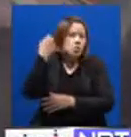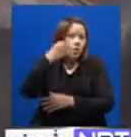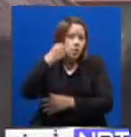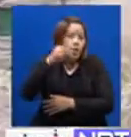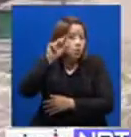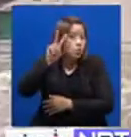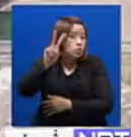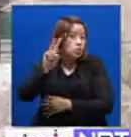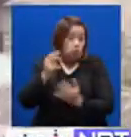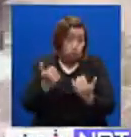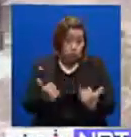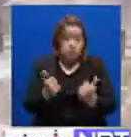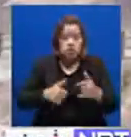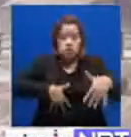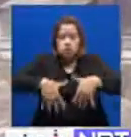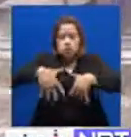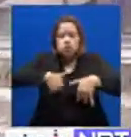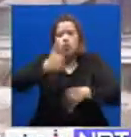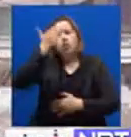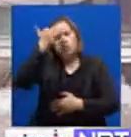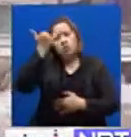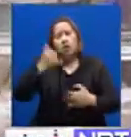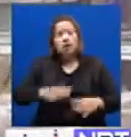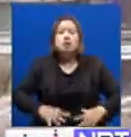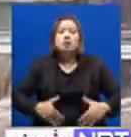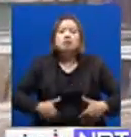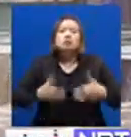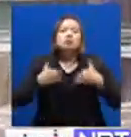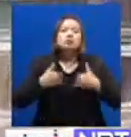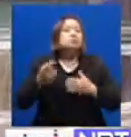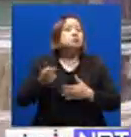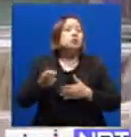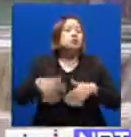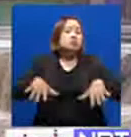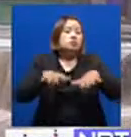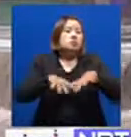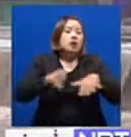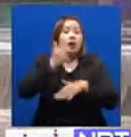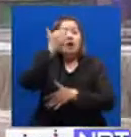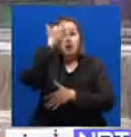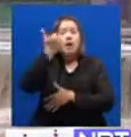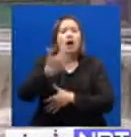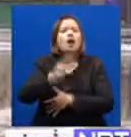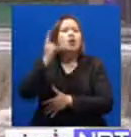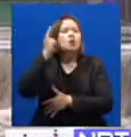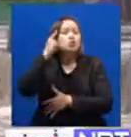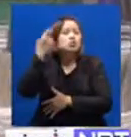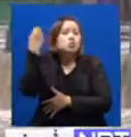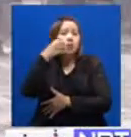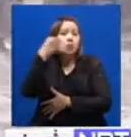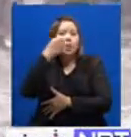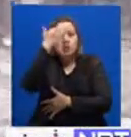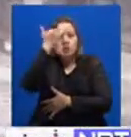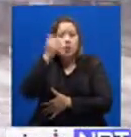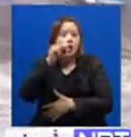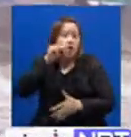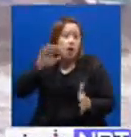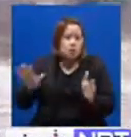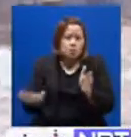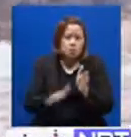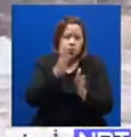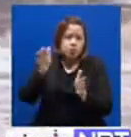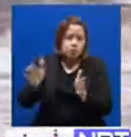วันแต่ประชาชนส่วนใหญ่ก็ยังคงใช้ชีวิตอย่างปกติเพราะส่วนใหญ่ก็เป็นที่ทราบกันอยู่แล้วว่าสถานการณ์ที่เกิดขึ้นในช่ว